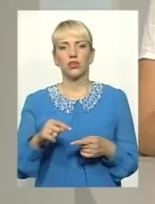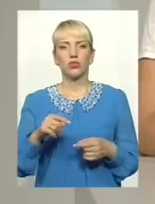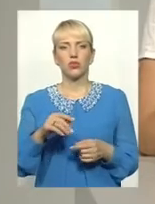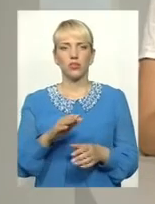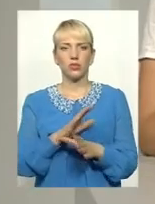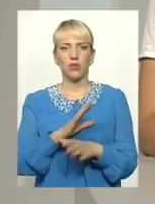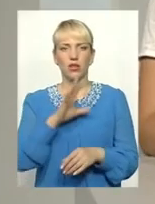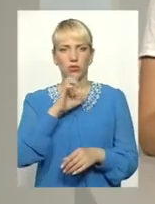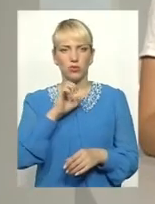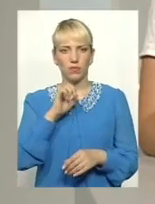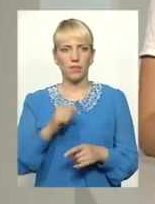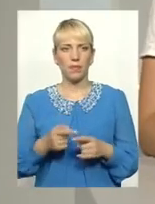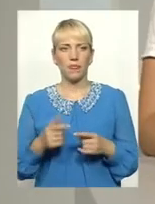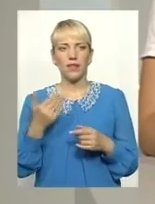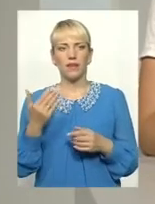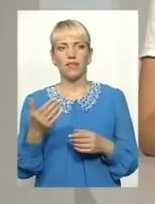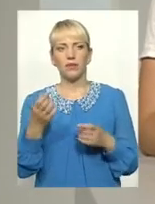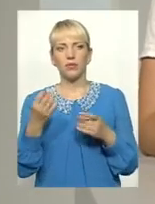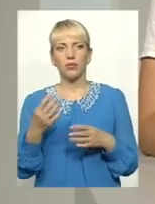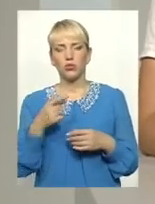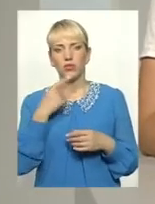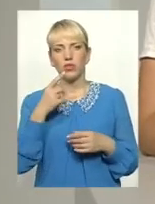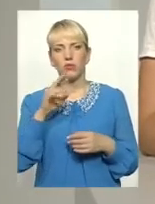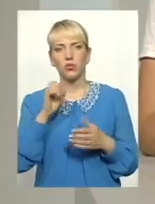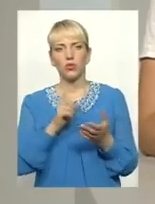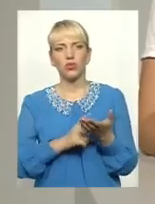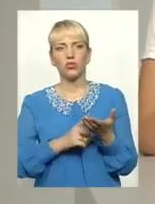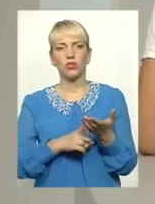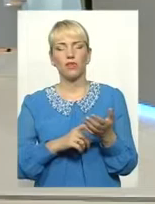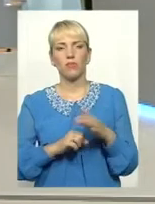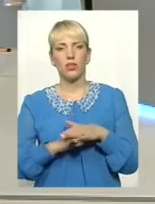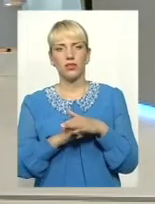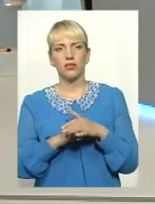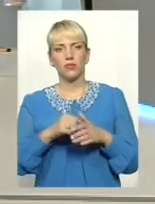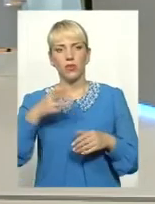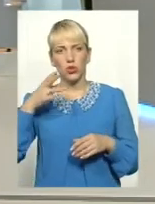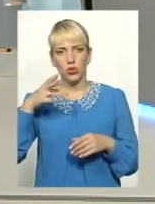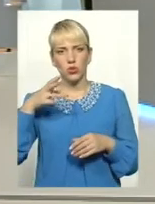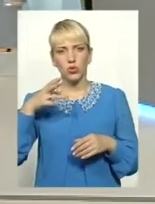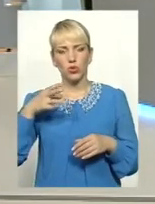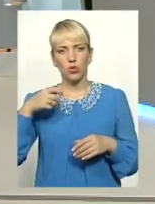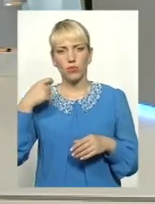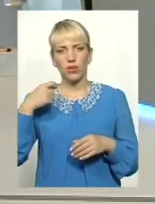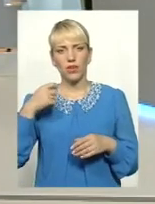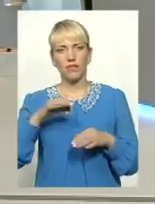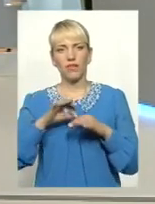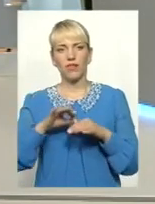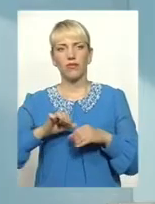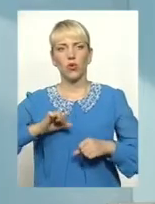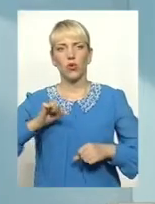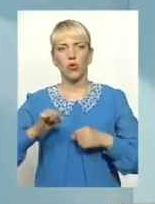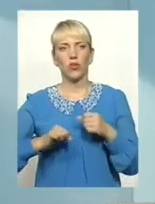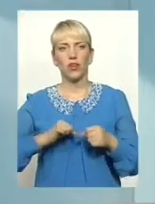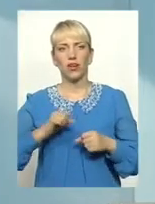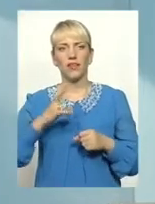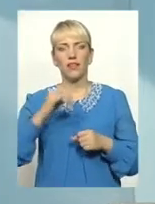є, ви тільки що просто зйомки, говорили про доказову базу, то я того... Зйомки вів колега, який стояв поряд на